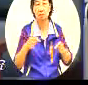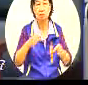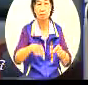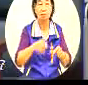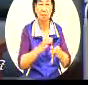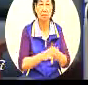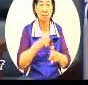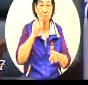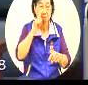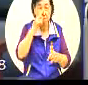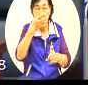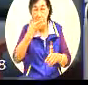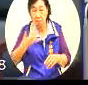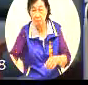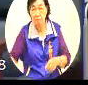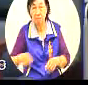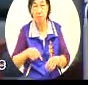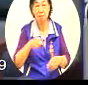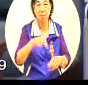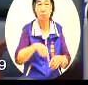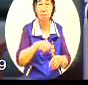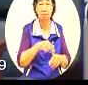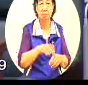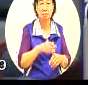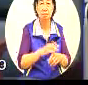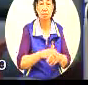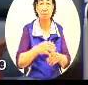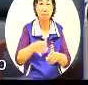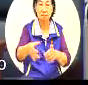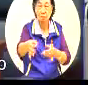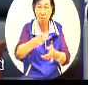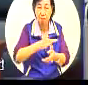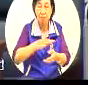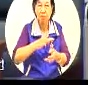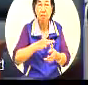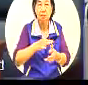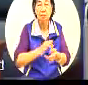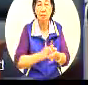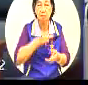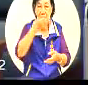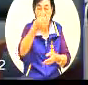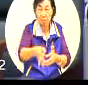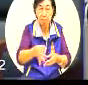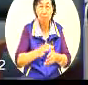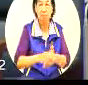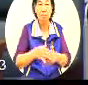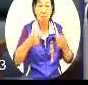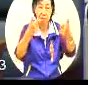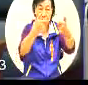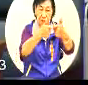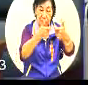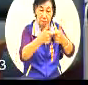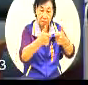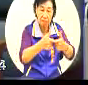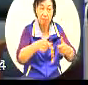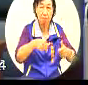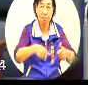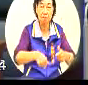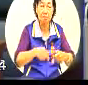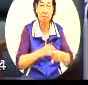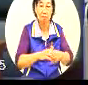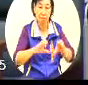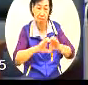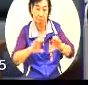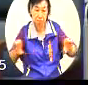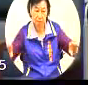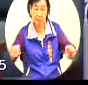经有配合政府的政策去做接管的，要收费；我还没有配合政府的政策去做接管的，